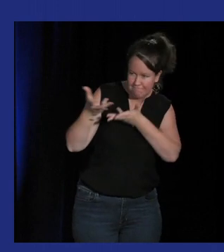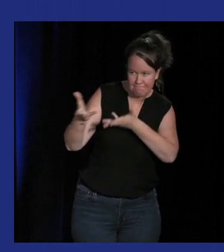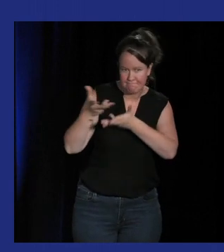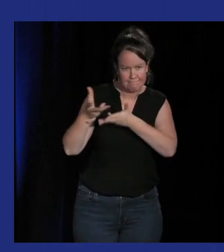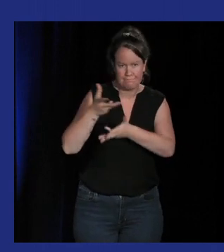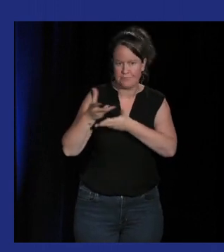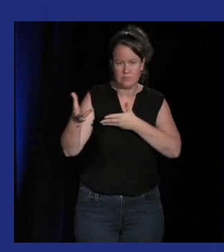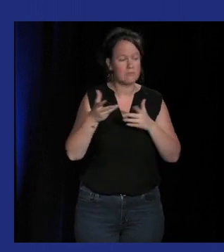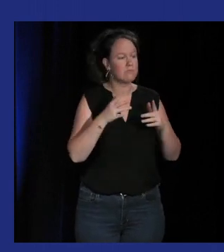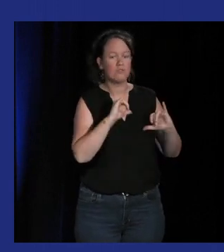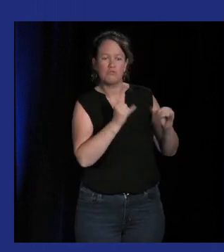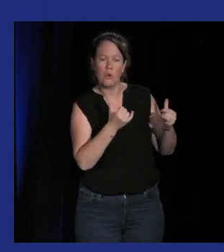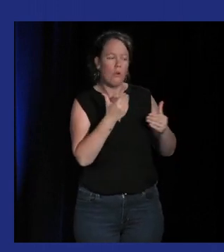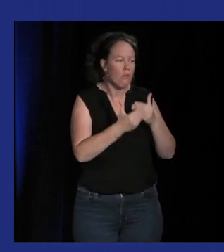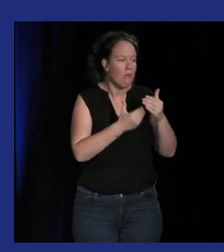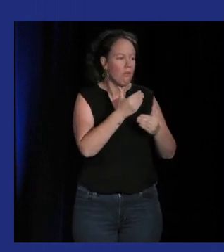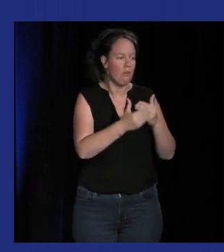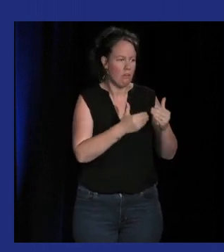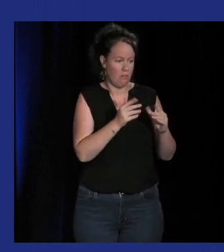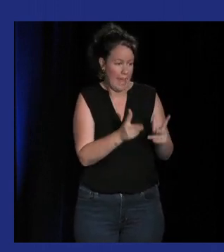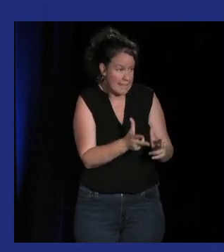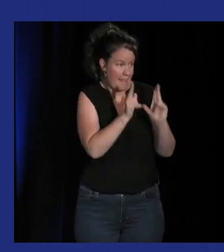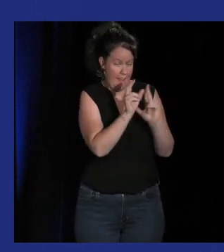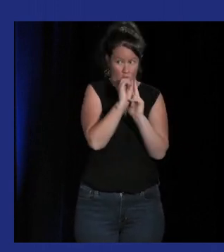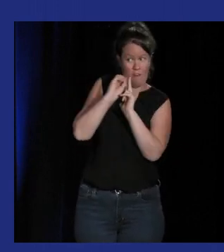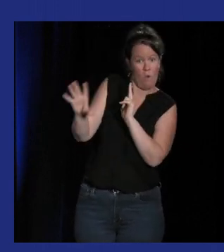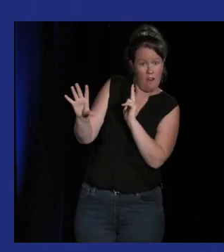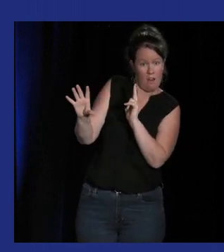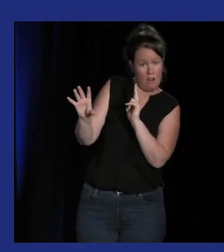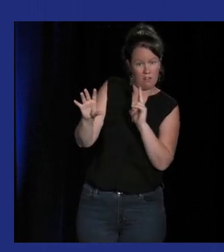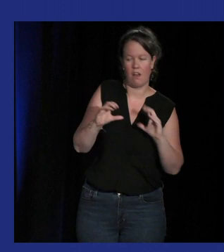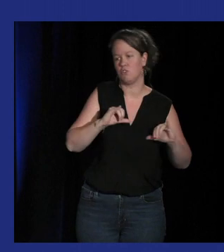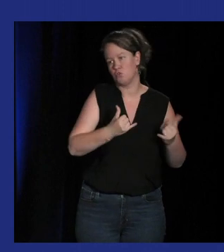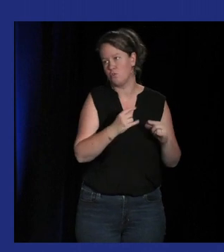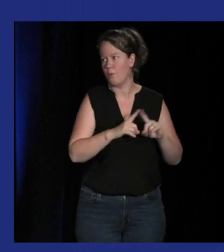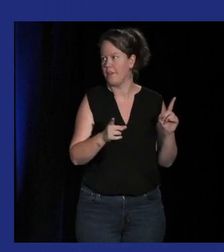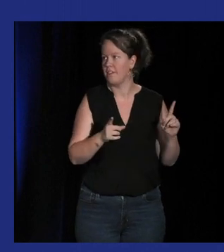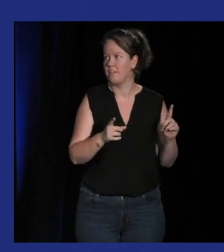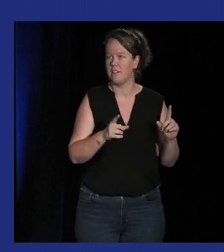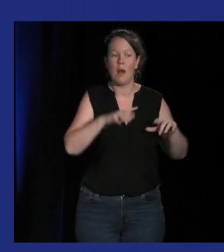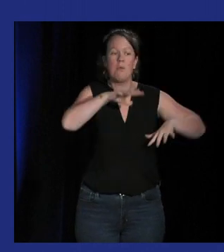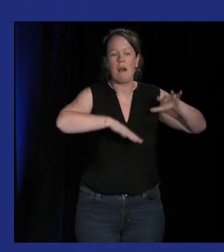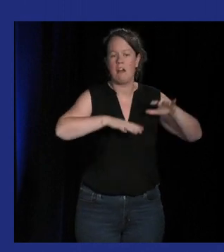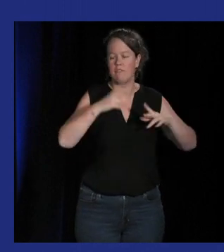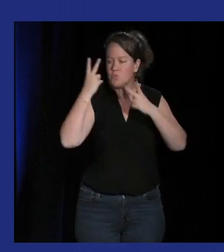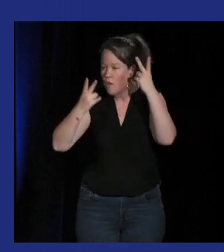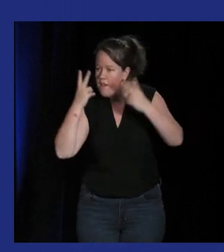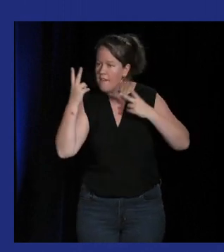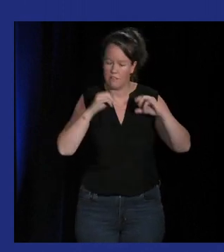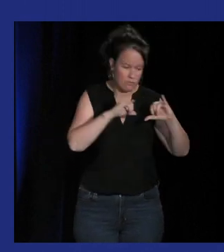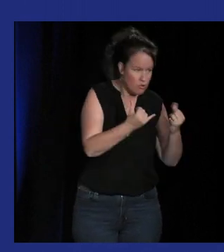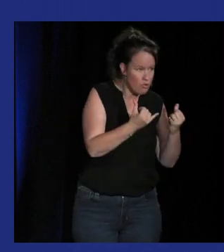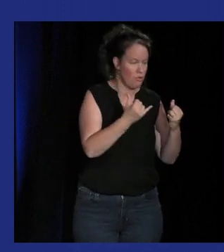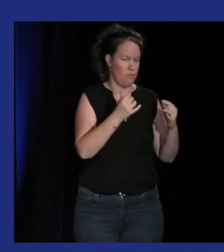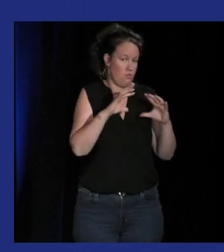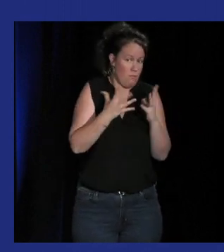des nouvelles on envoyait des extraits du jeu au fin du jeu de ce qui ce à quoi ressemblait le jeu parce que au début ça